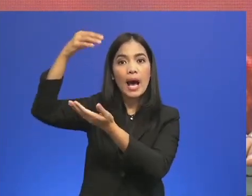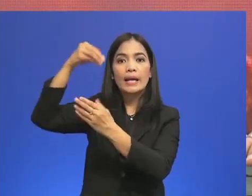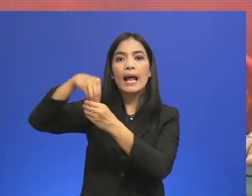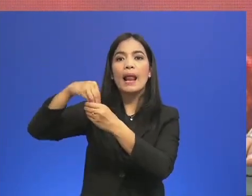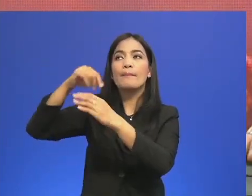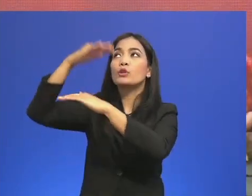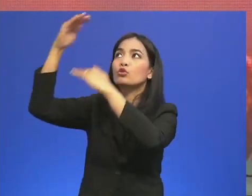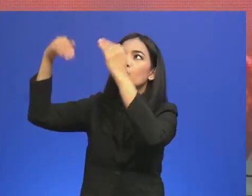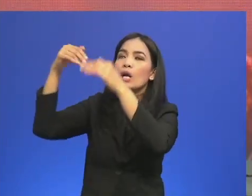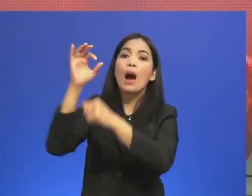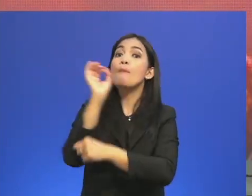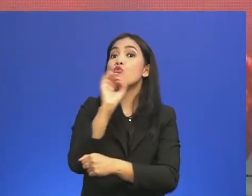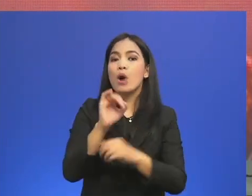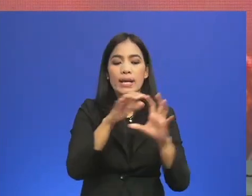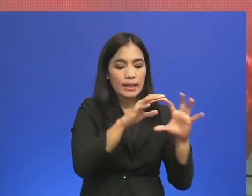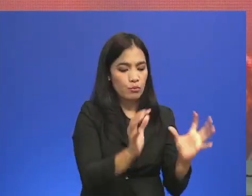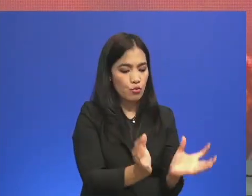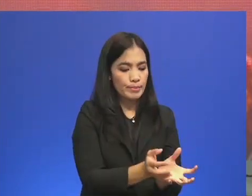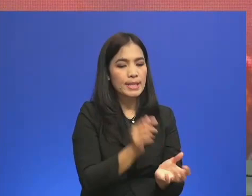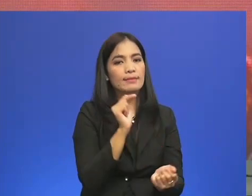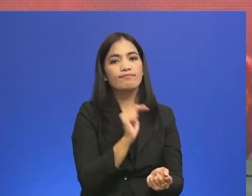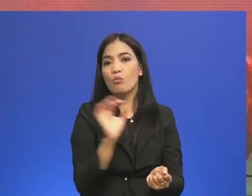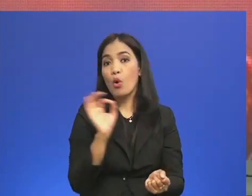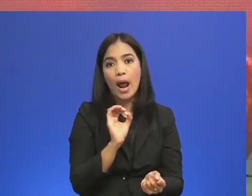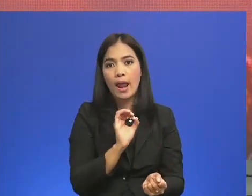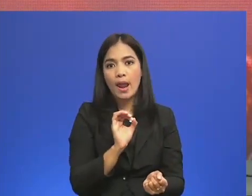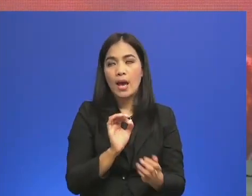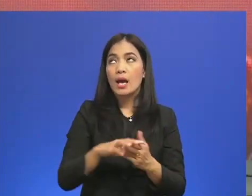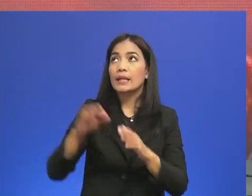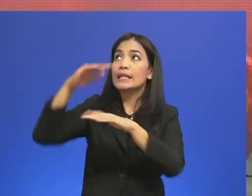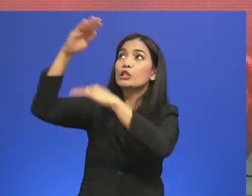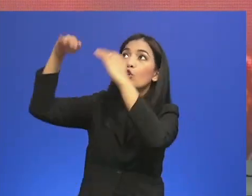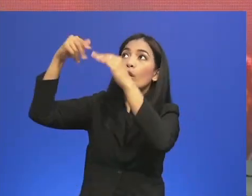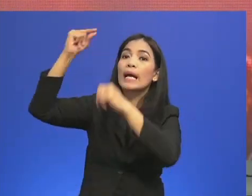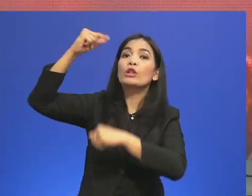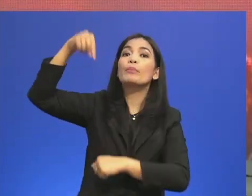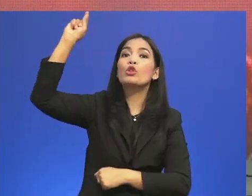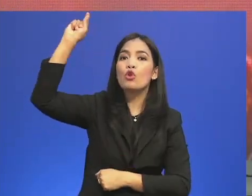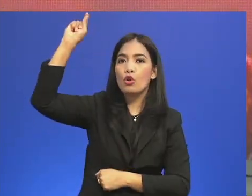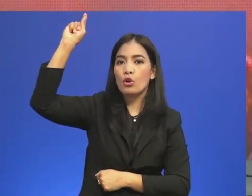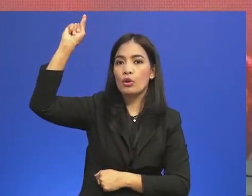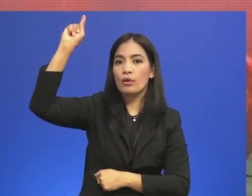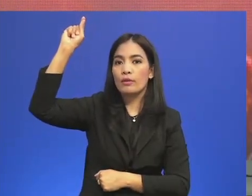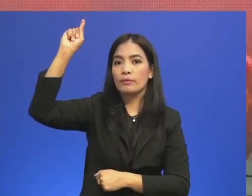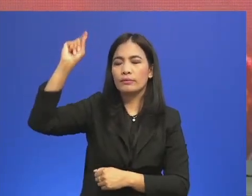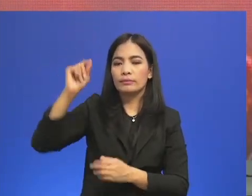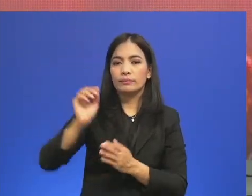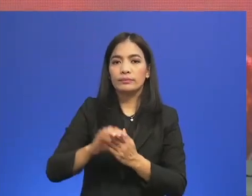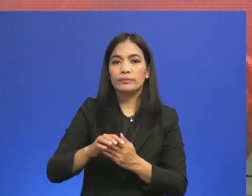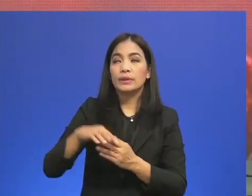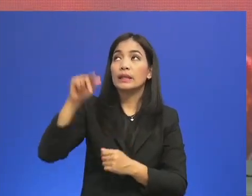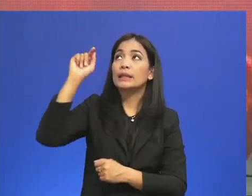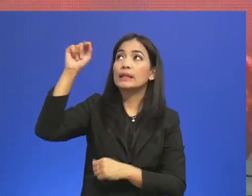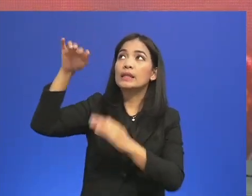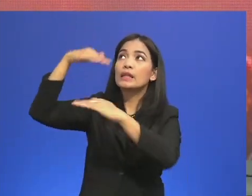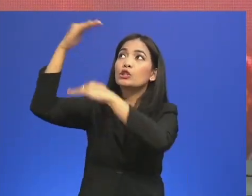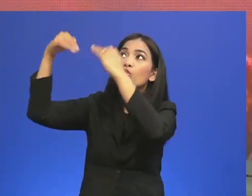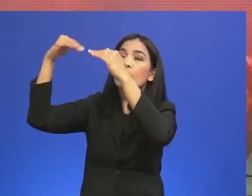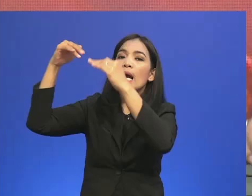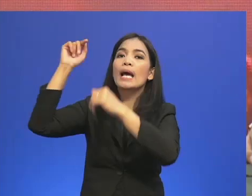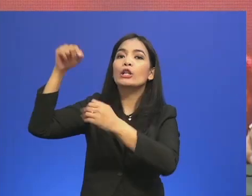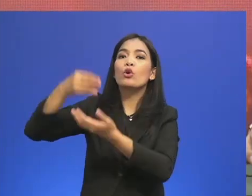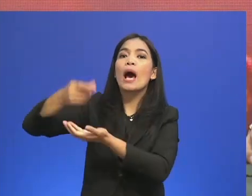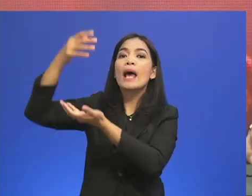bukan di bumi. Itu harta yang benar. Ya saudaraku, itu harta yang benar.